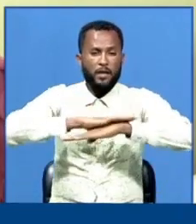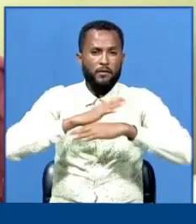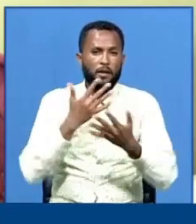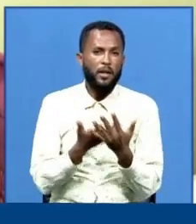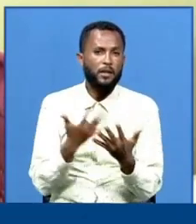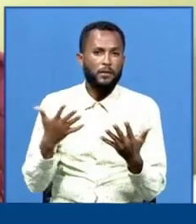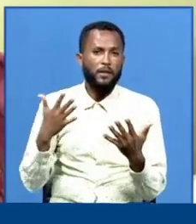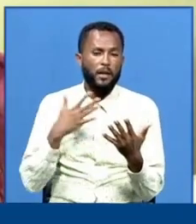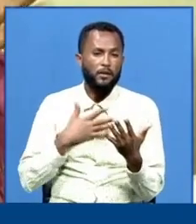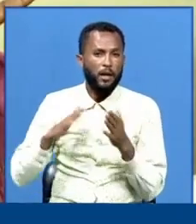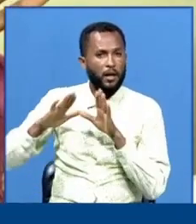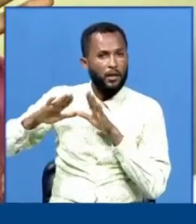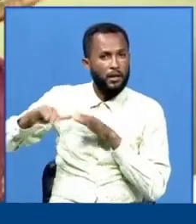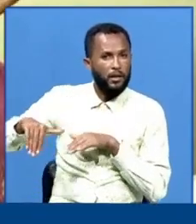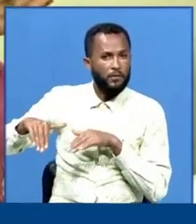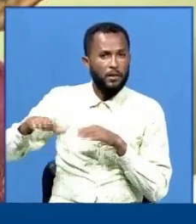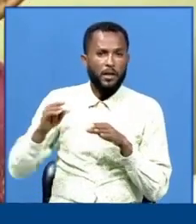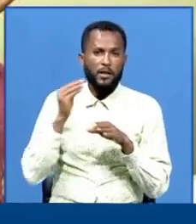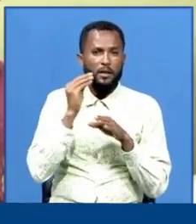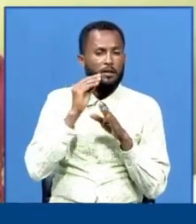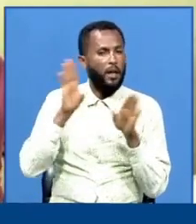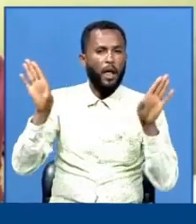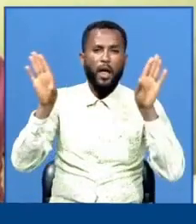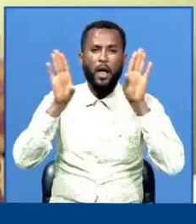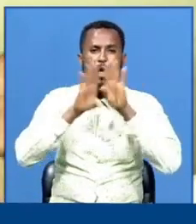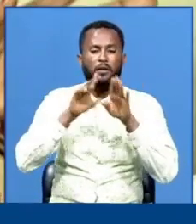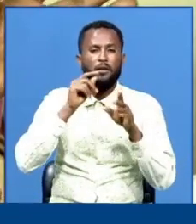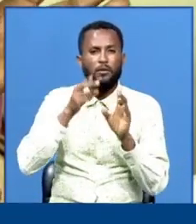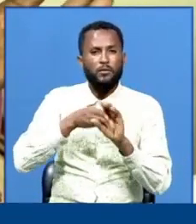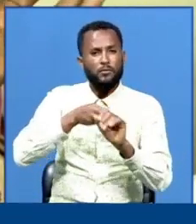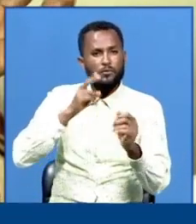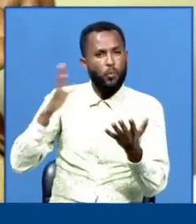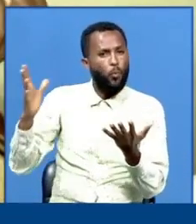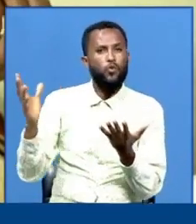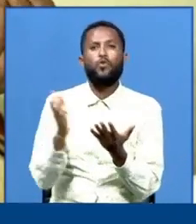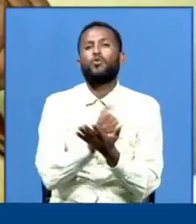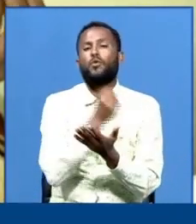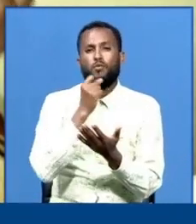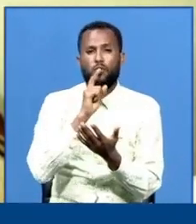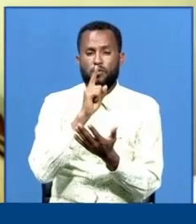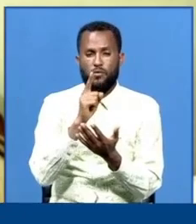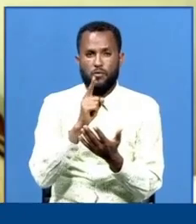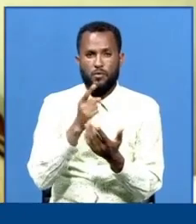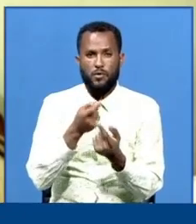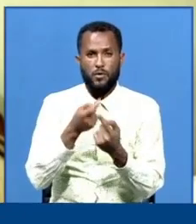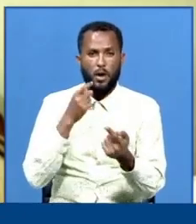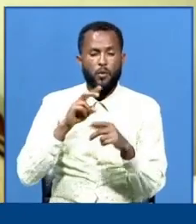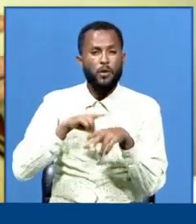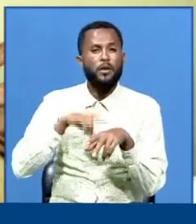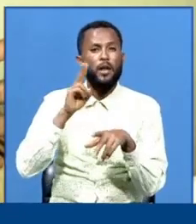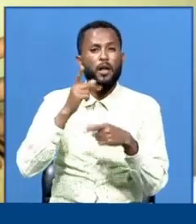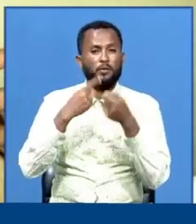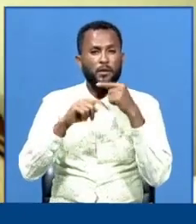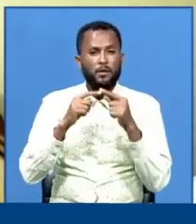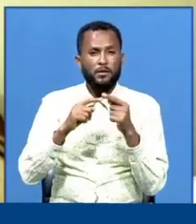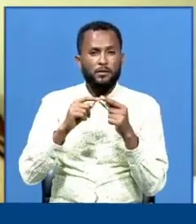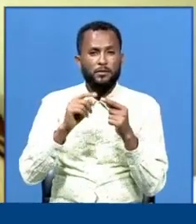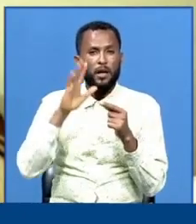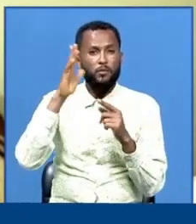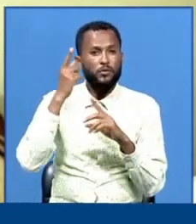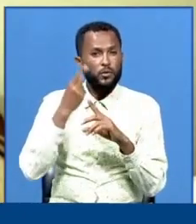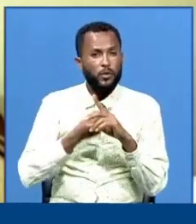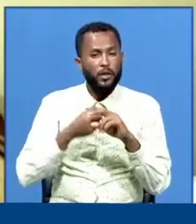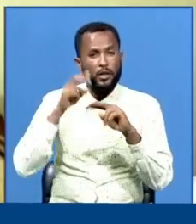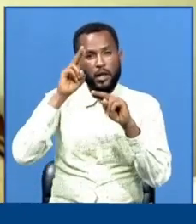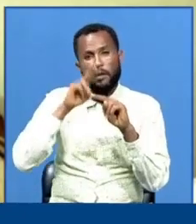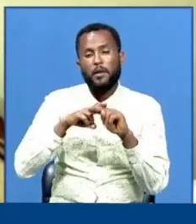ንብረትና ድገደፍናዮ ከይዓፀና ገዛና ኢና ድመፃ ወይ ሮሞ ወሲዶም እዮም ካብኡ ተልዕልና ምስ መፃና ሓረዩ ሓሙሽተ ወርሕና ኢና